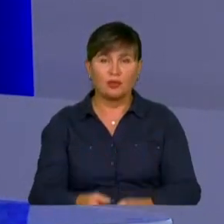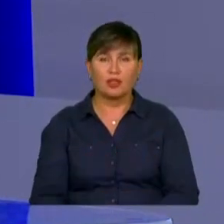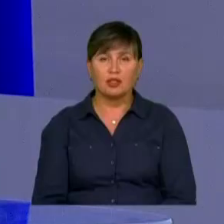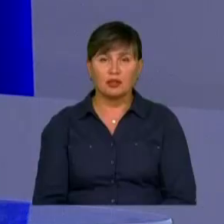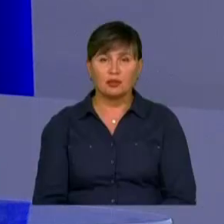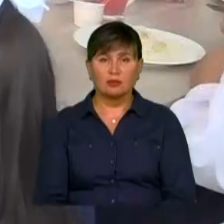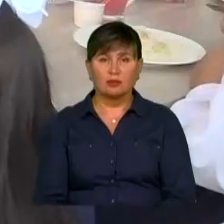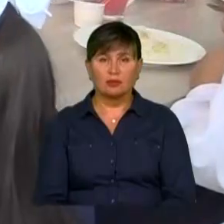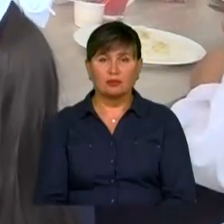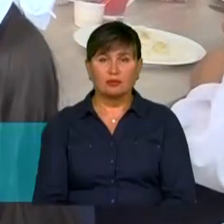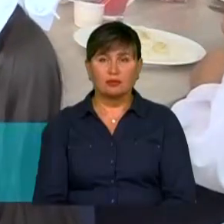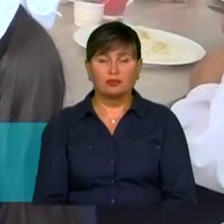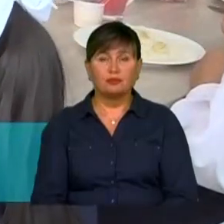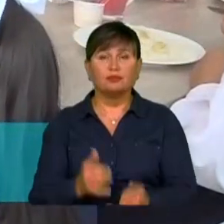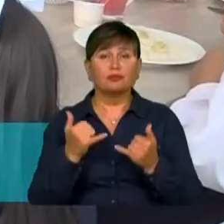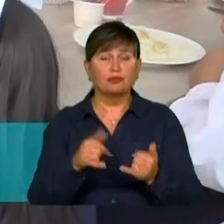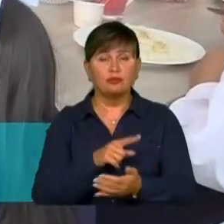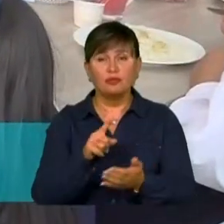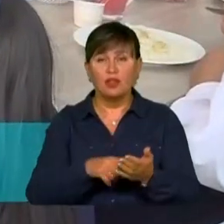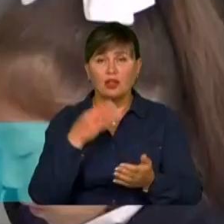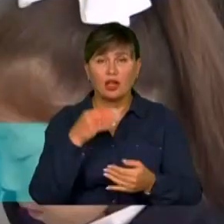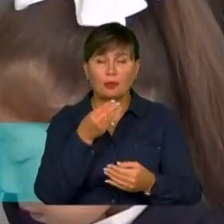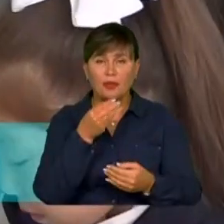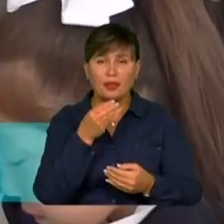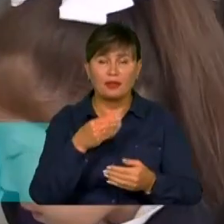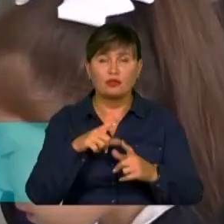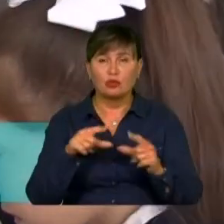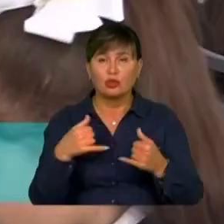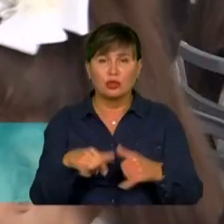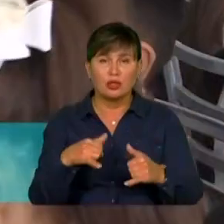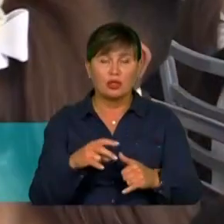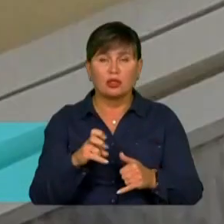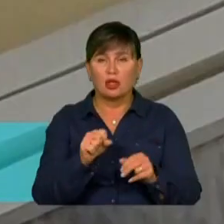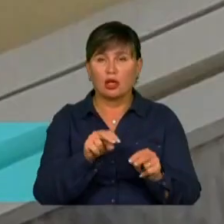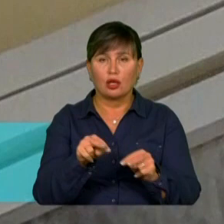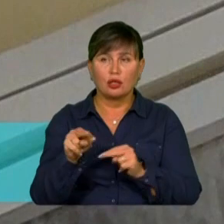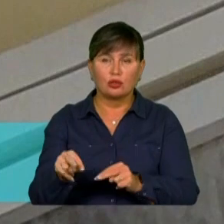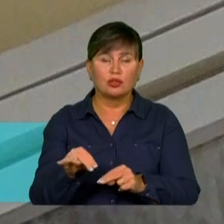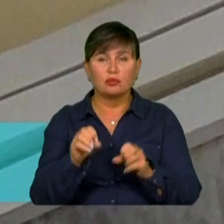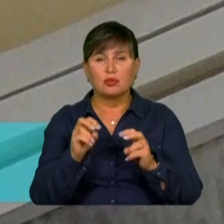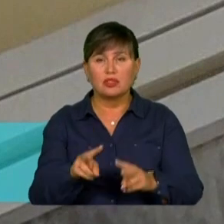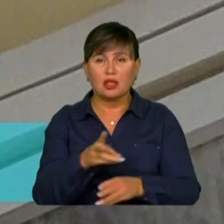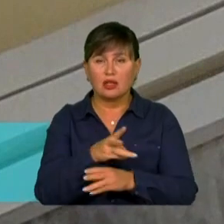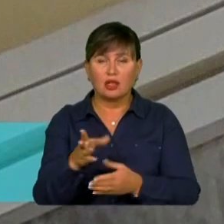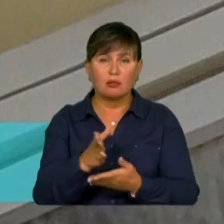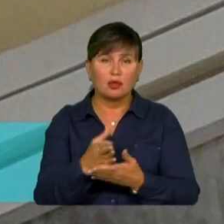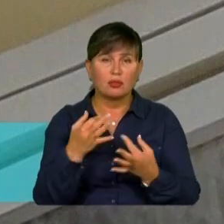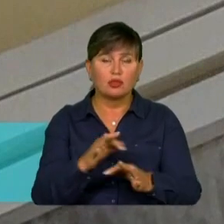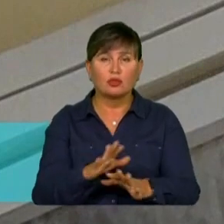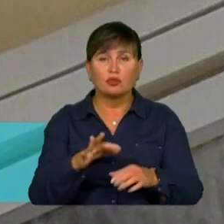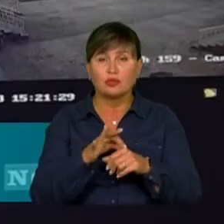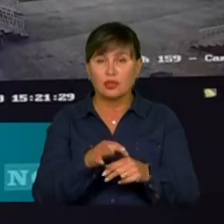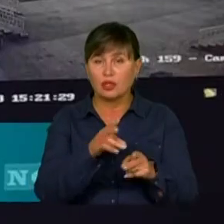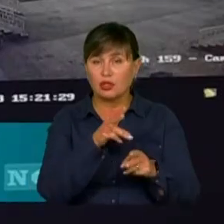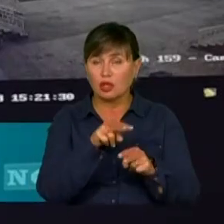Аралбаев. Сегодня вопрос качества питания в школьных столовых на особом контроле. И специальные камеры позволят не только вести